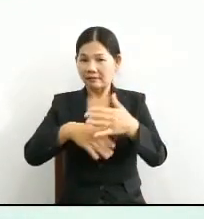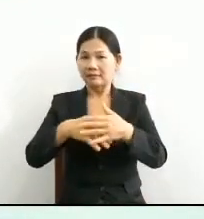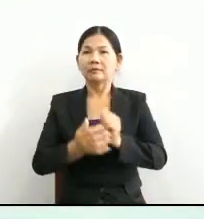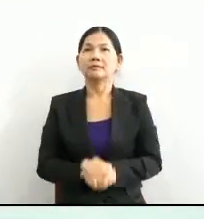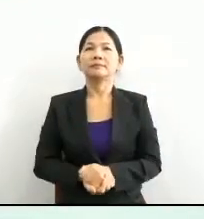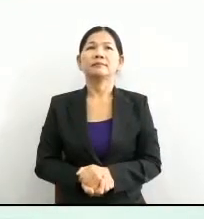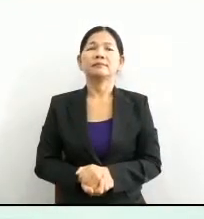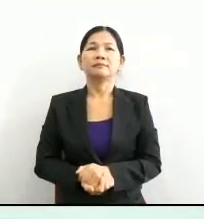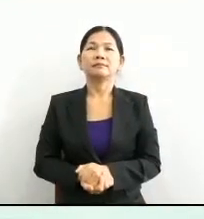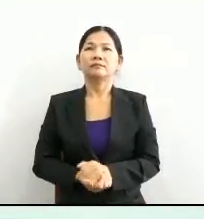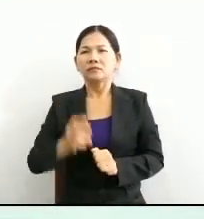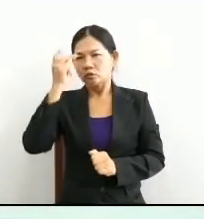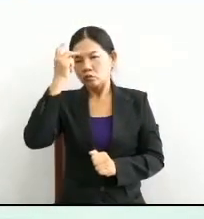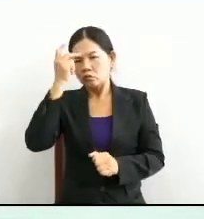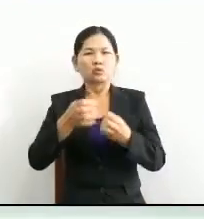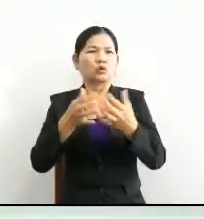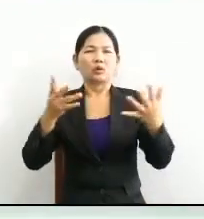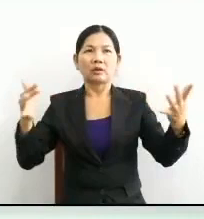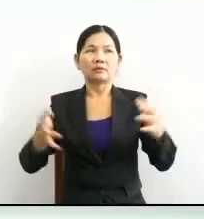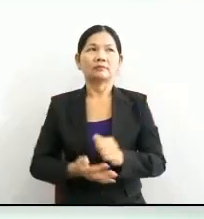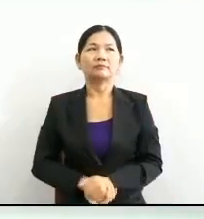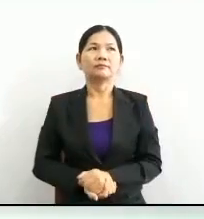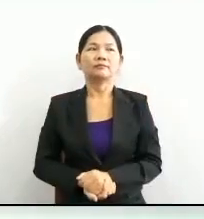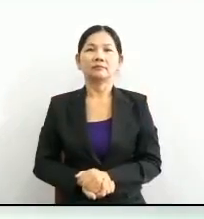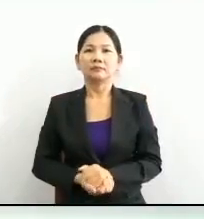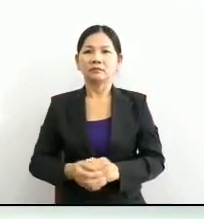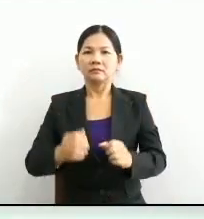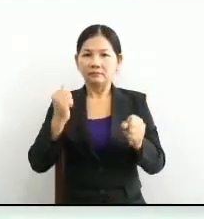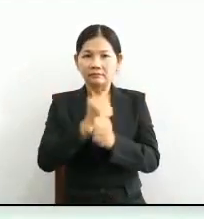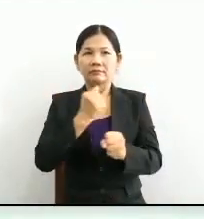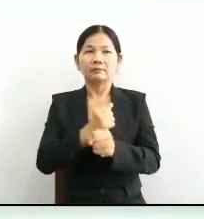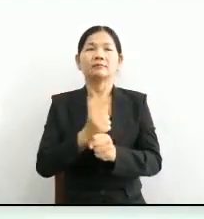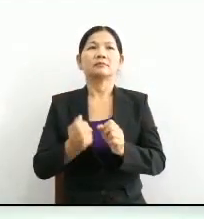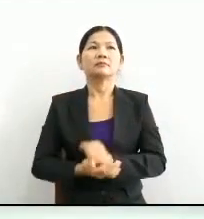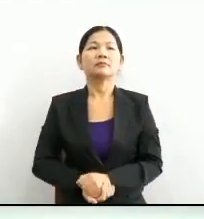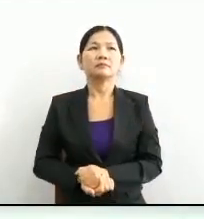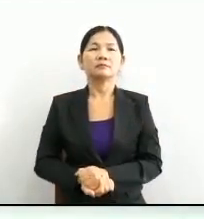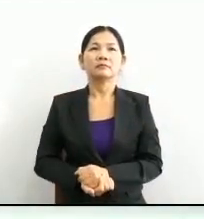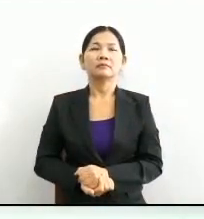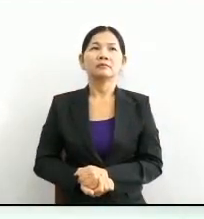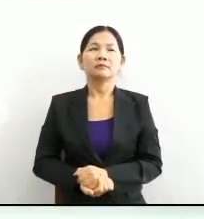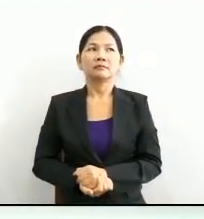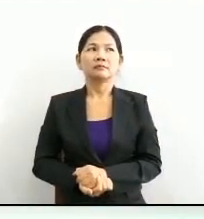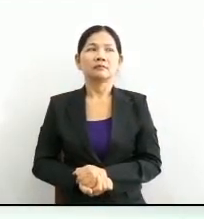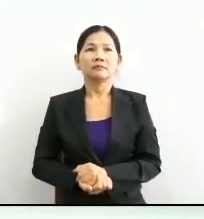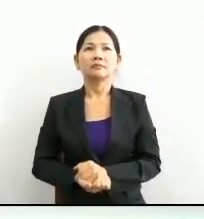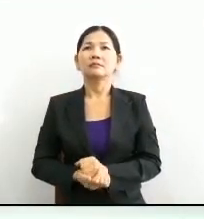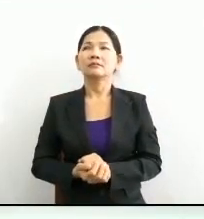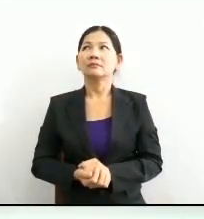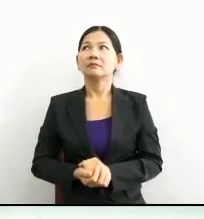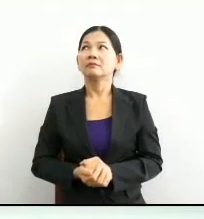ôi nè cô ấy con cất chờ nè mà nhớ nè chứ ngày lấy thôi đừng ngọc nè mười nè cô nè chà nhưng thôi chị đam chờ